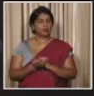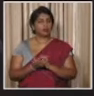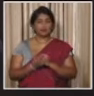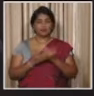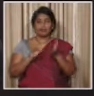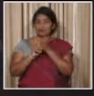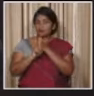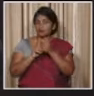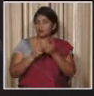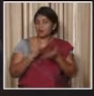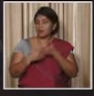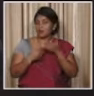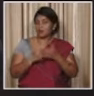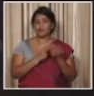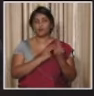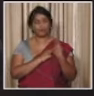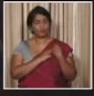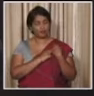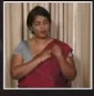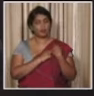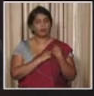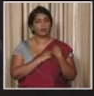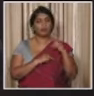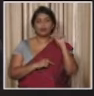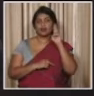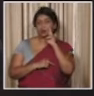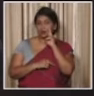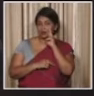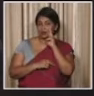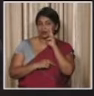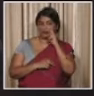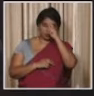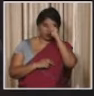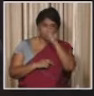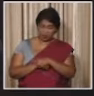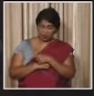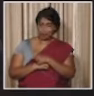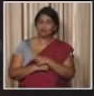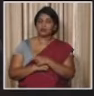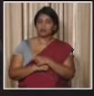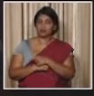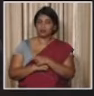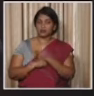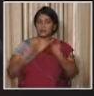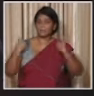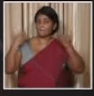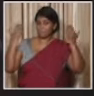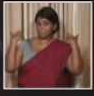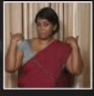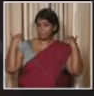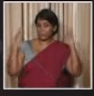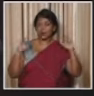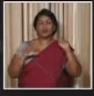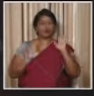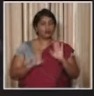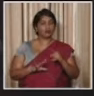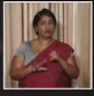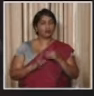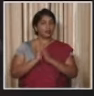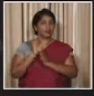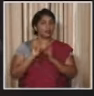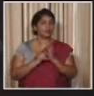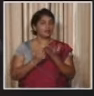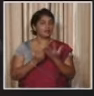ගාලා පිරියම් කිරීමේ වගකීම ඒක රනිල් වික්‍රමසිංහ මහත්තයාට සහ අර පිටුපස පෙළවල් වල ඉඳලා